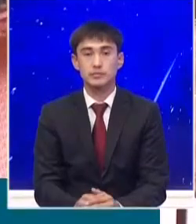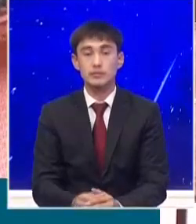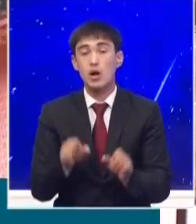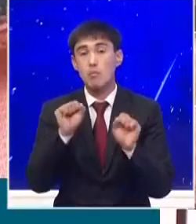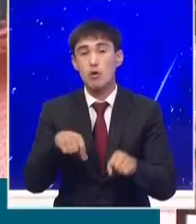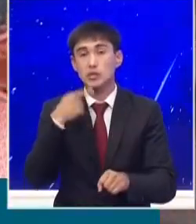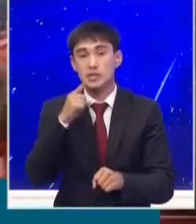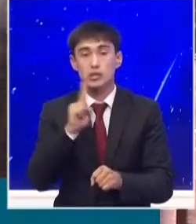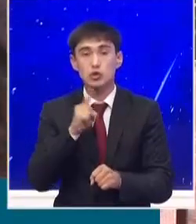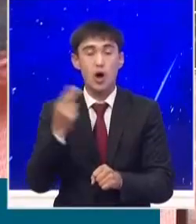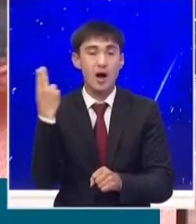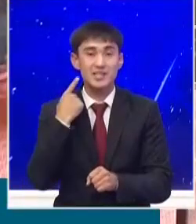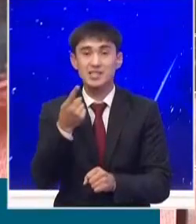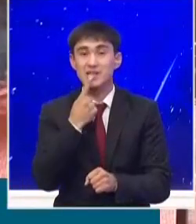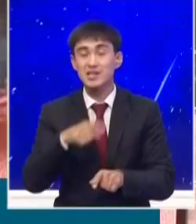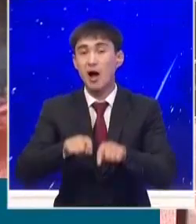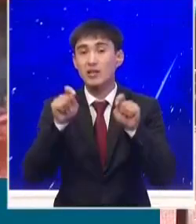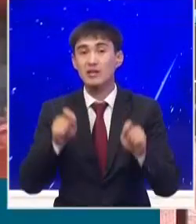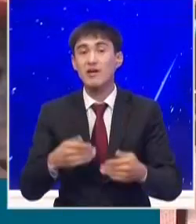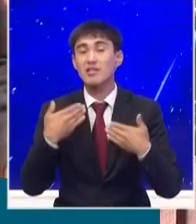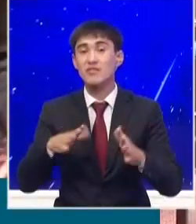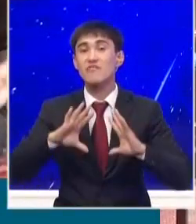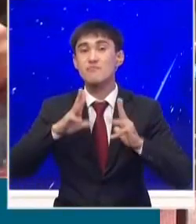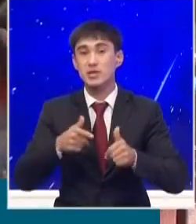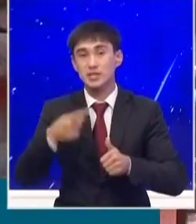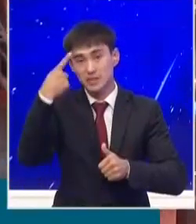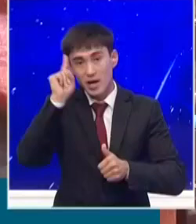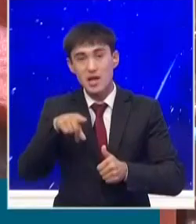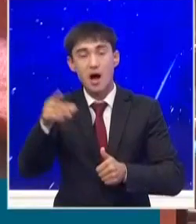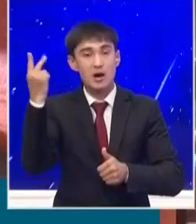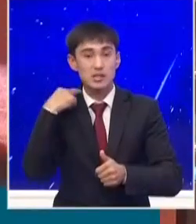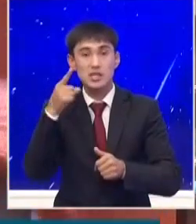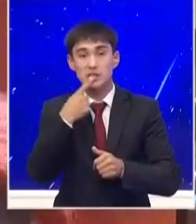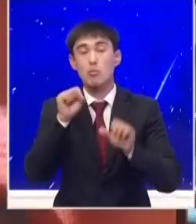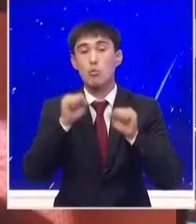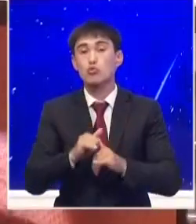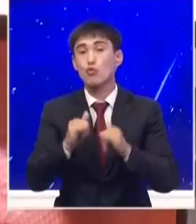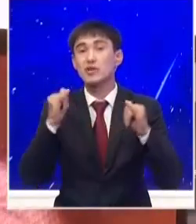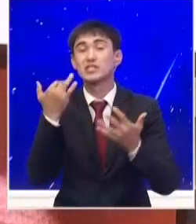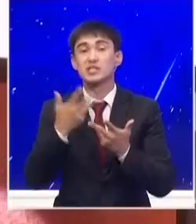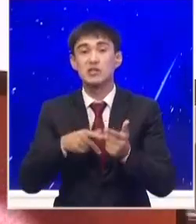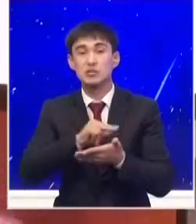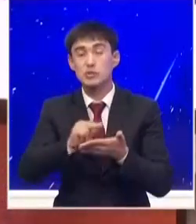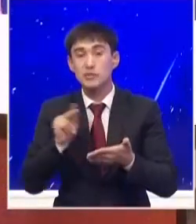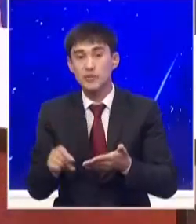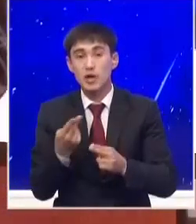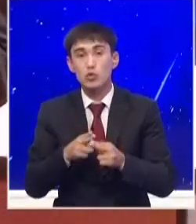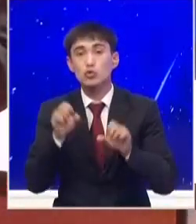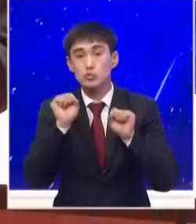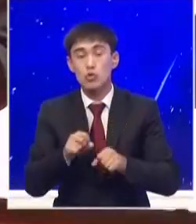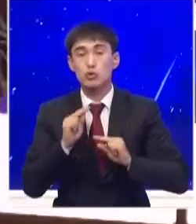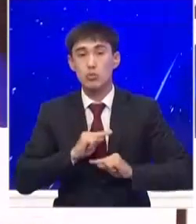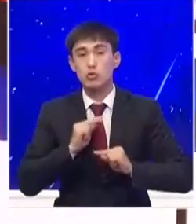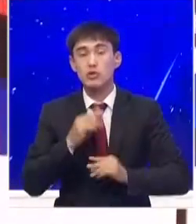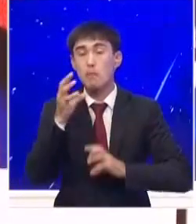Можно сказать, что английский язык открывает дверь в мир. Знание английского поможет увеличить число корреспондентов, которые смогут